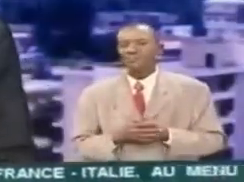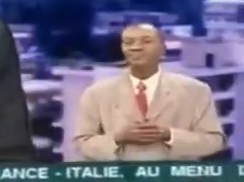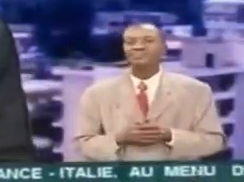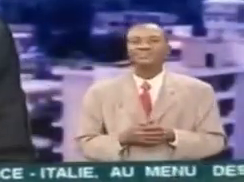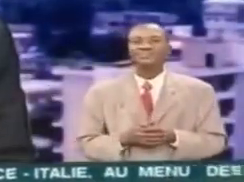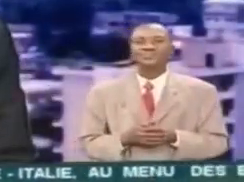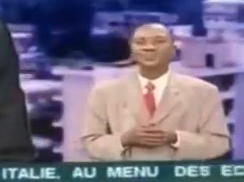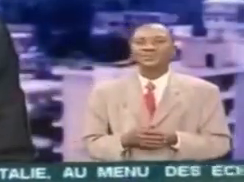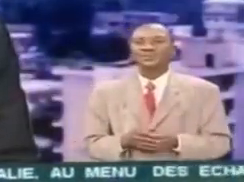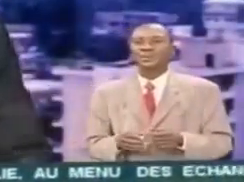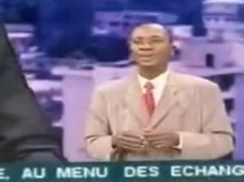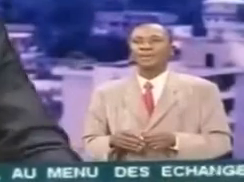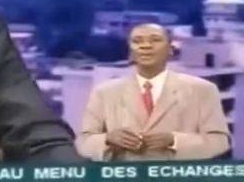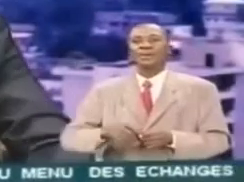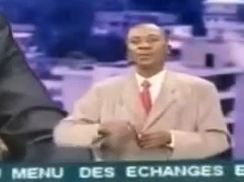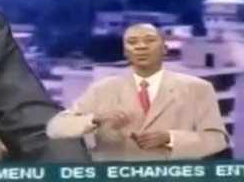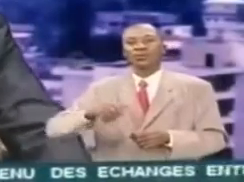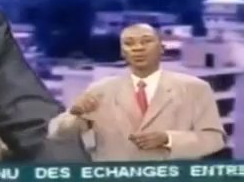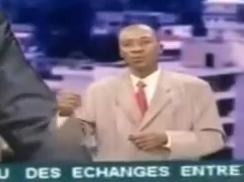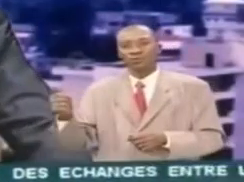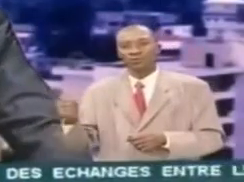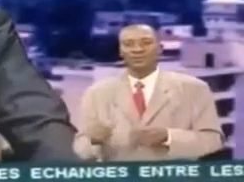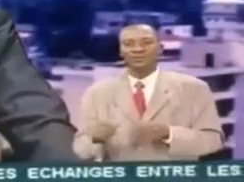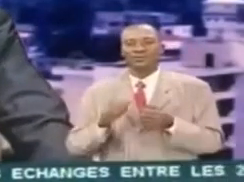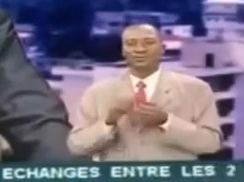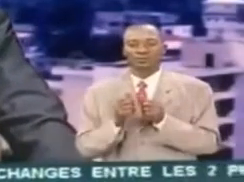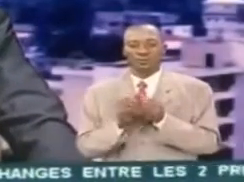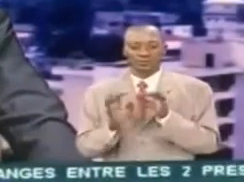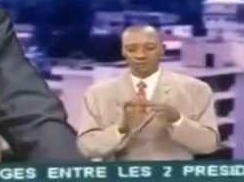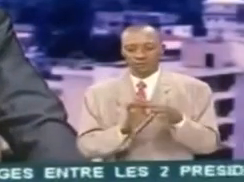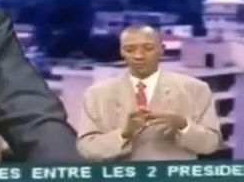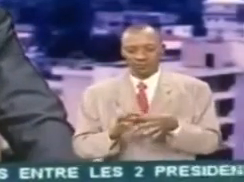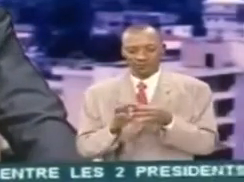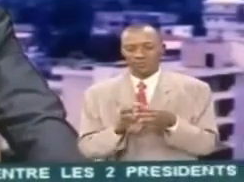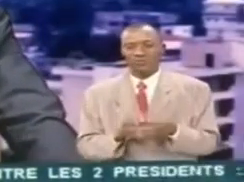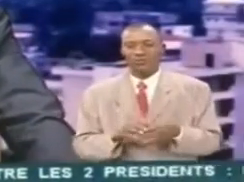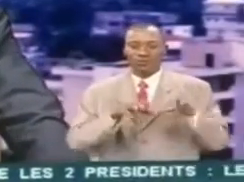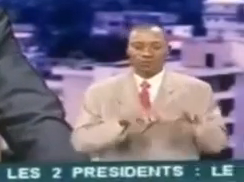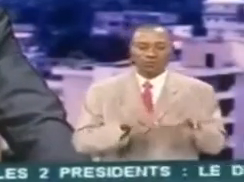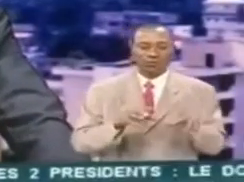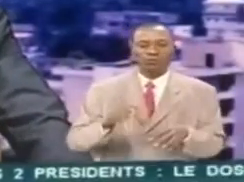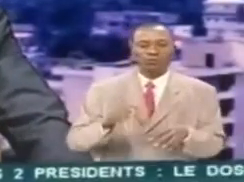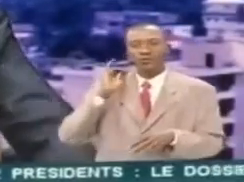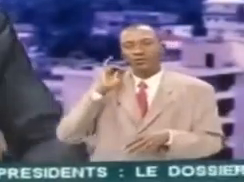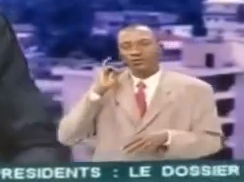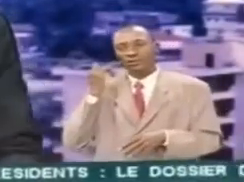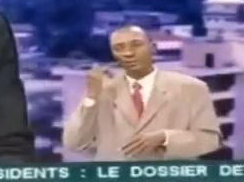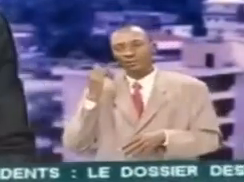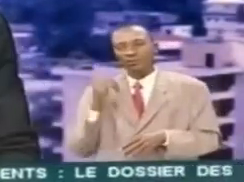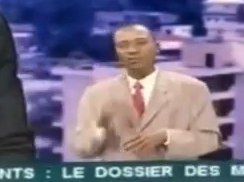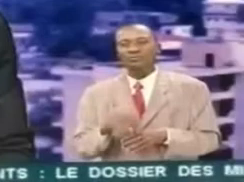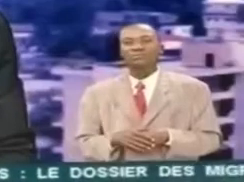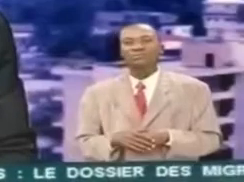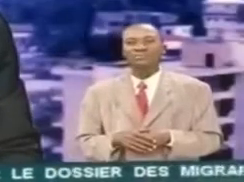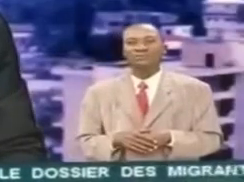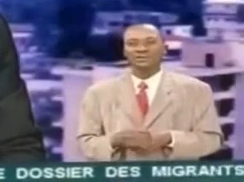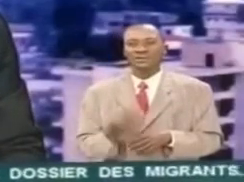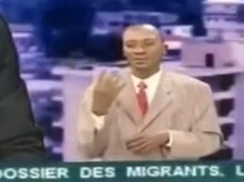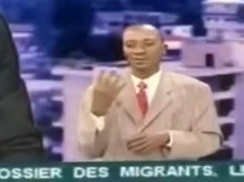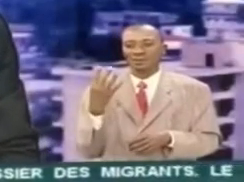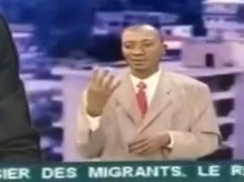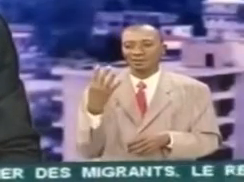vous, Ezer Mbala, coopération RDC Japon, cantine scolaire, 45